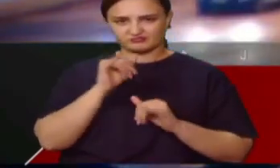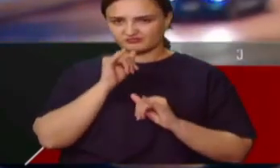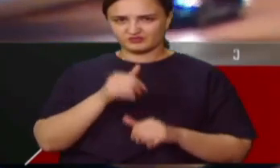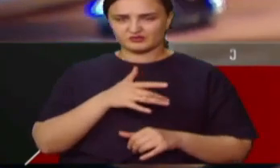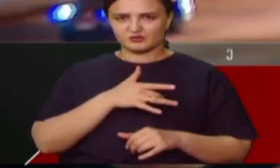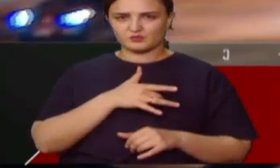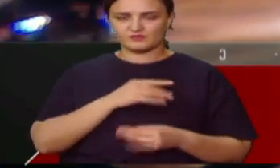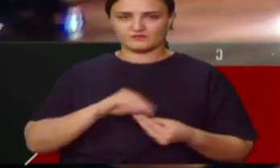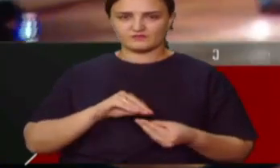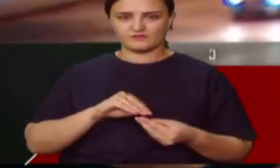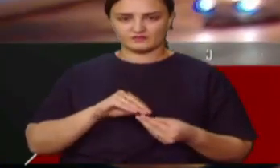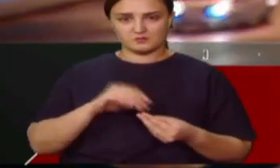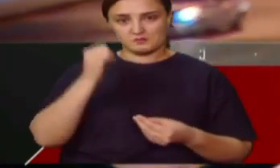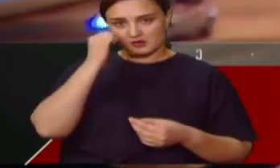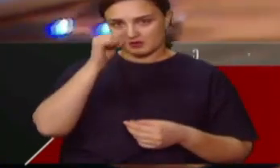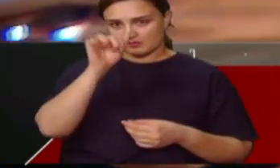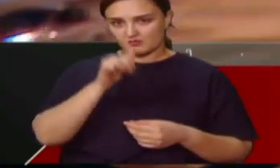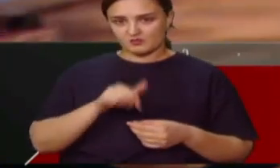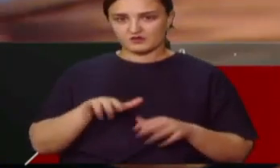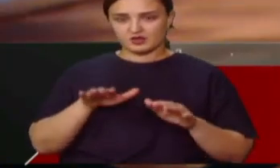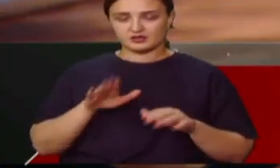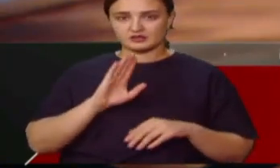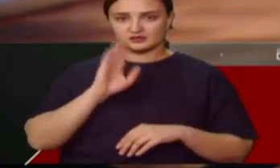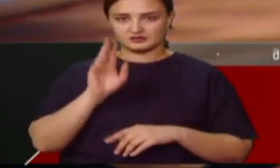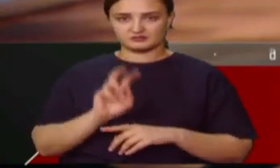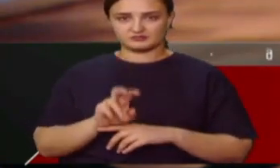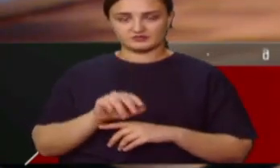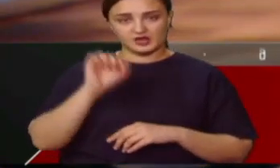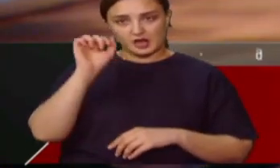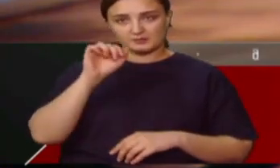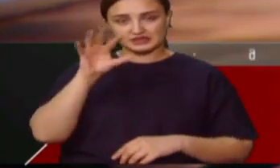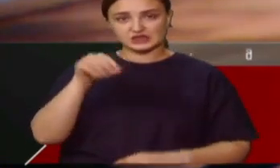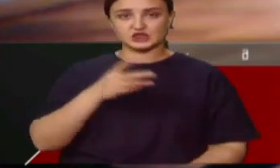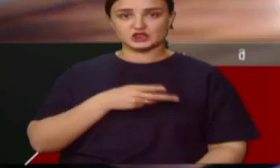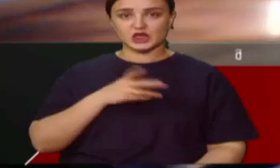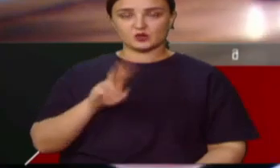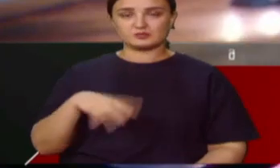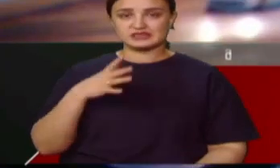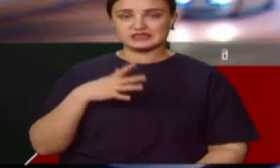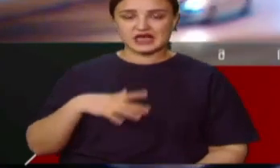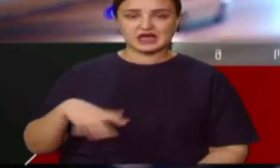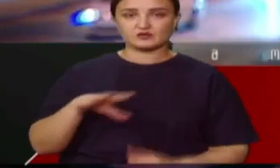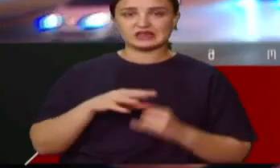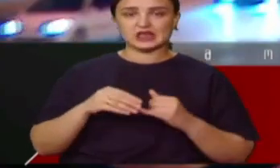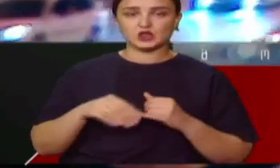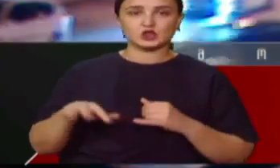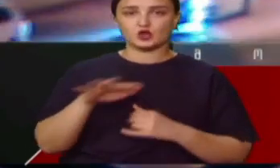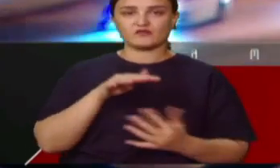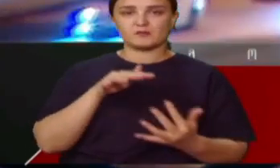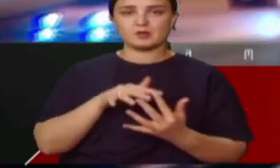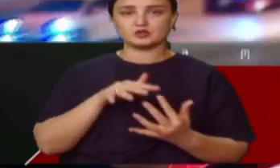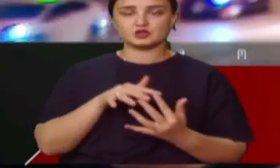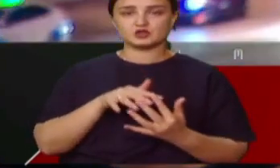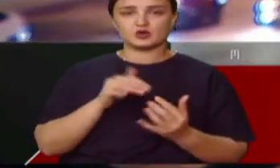მოედანზე მემორიალურ კედელთან, სადაც იკრიბებოდნენ დღესდილიდან აფხაზეთში დაღუპული საქართველოს ერთიანობისთვის მებრძოლი მეომრების,